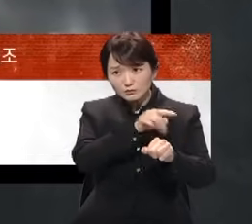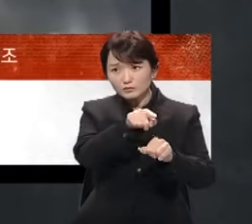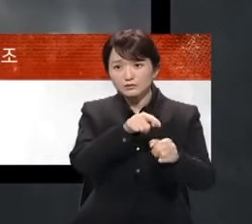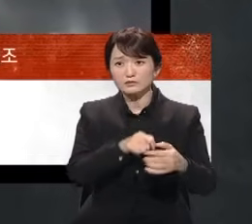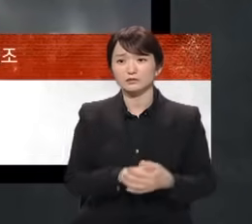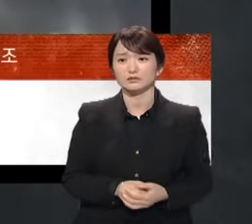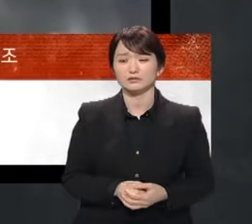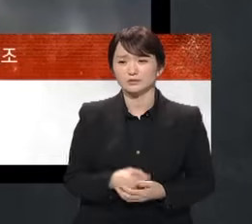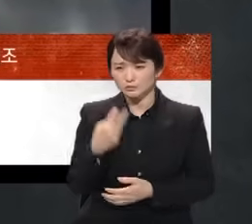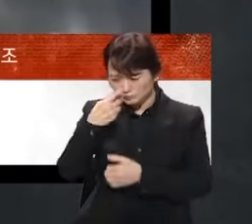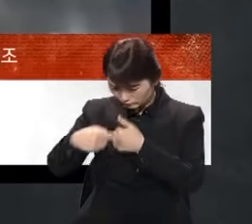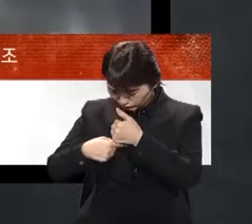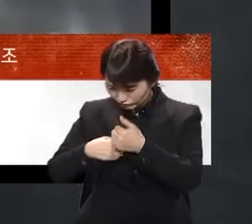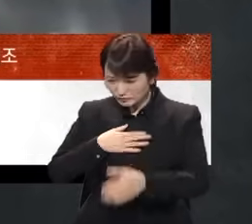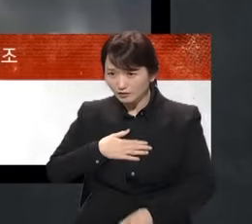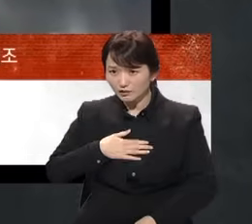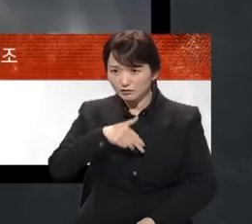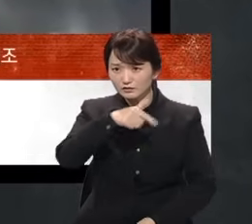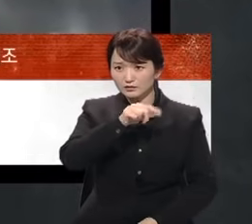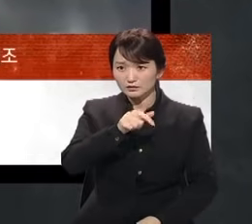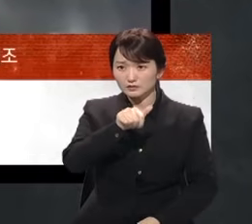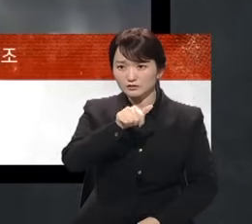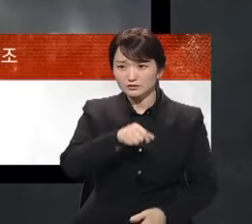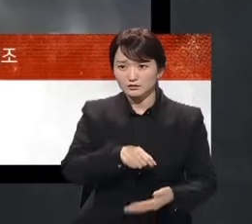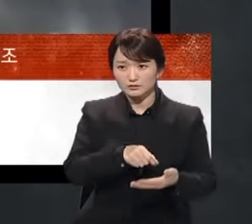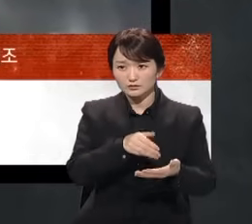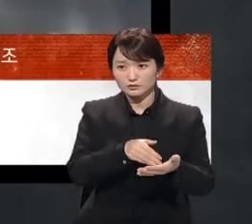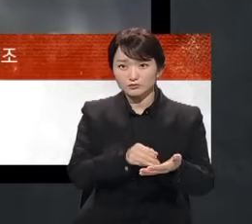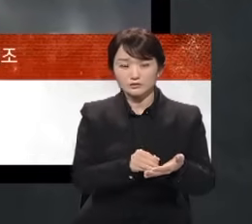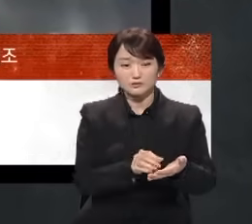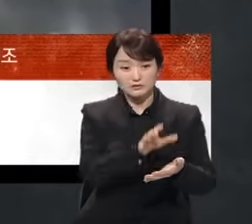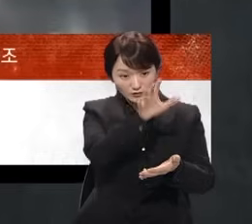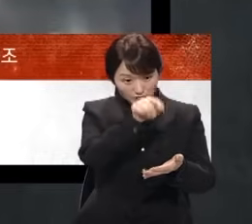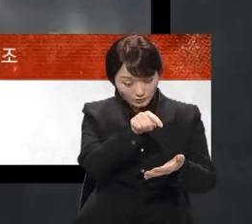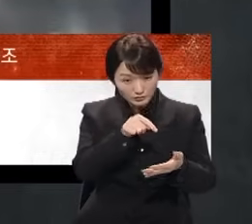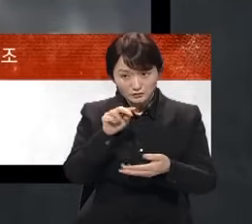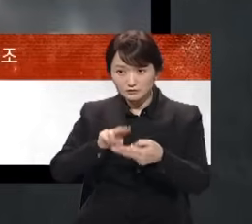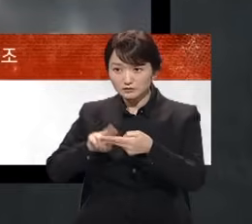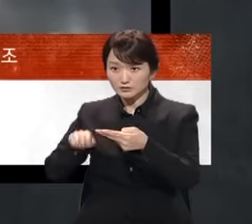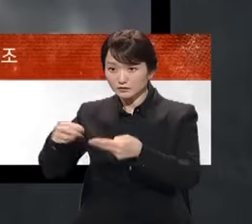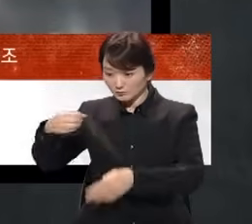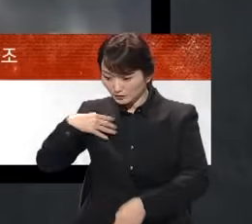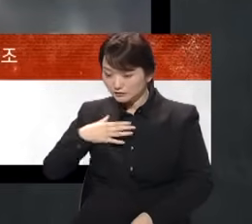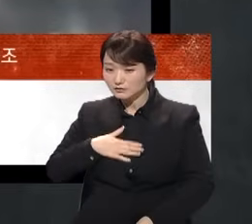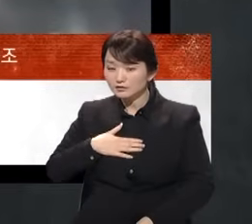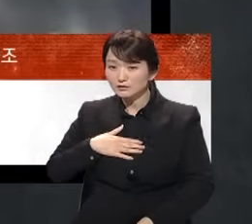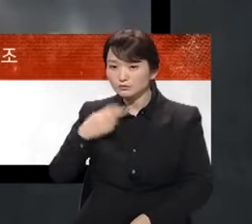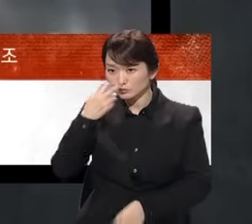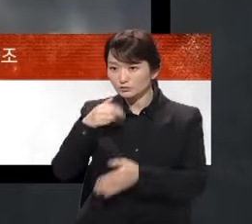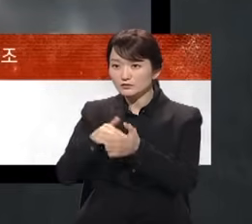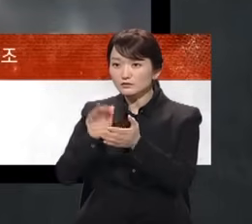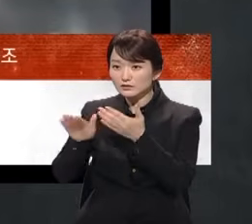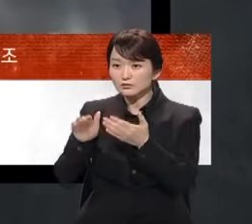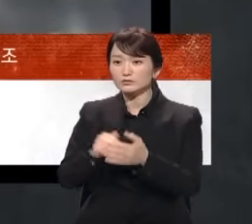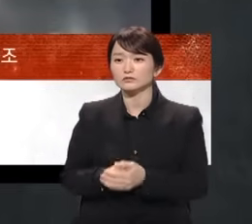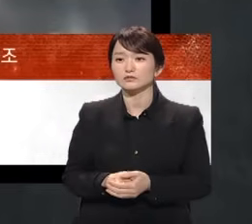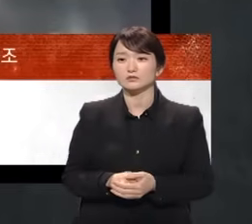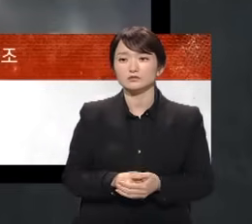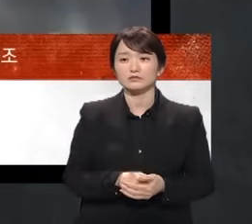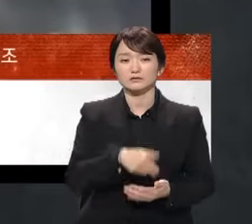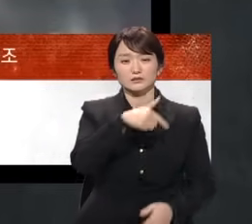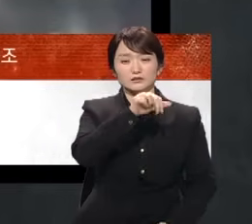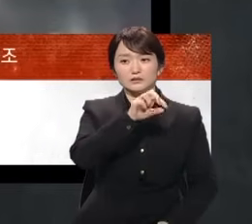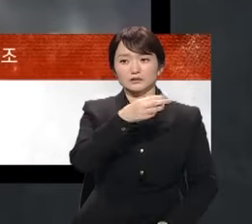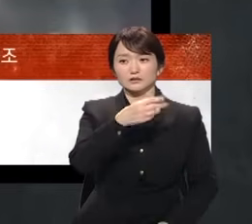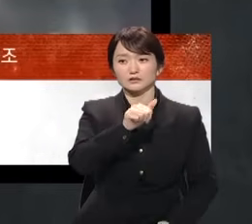도중에 알았어요. 그리고 저는 채널A 기사 뜬 거를 형사가 말해서 알았어요. 조사 받고 나와서 채널A 거기 전화를 진짜